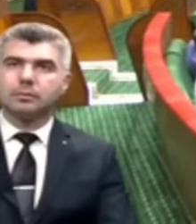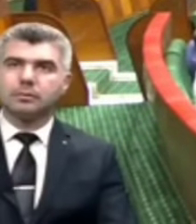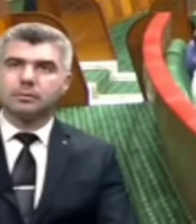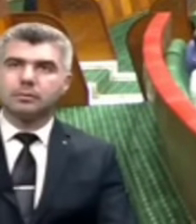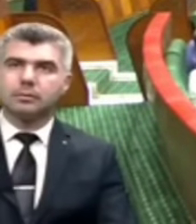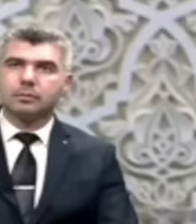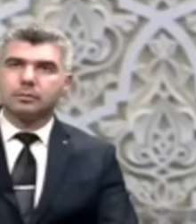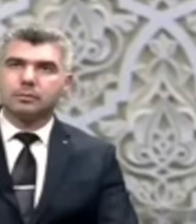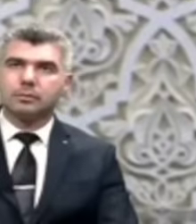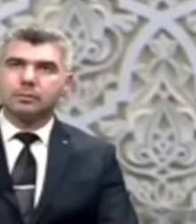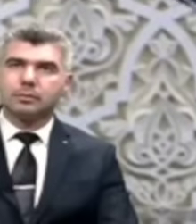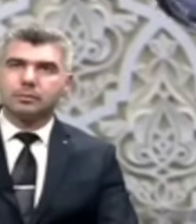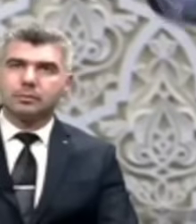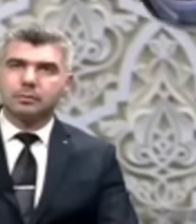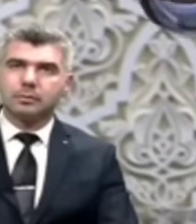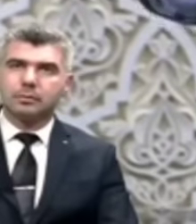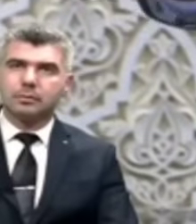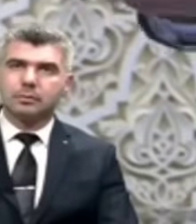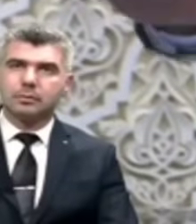سيد المستشار يحفظوا.